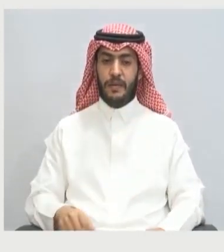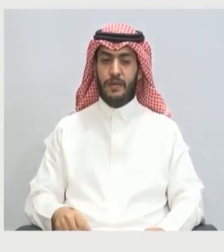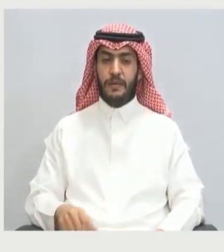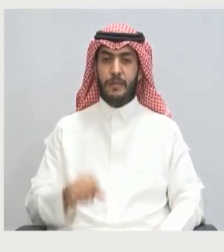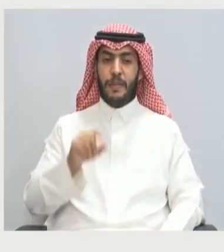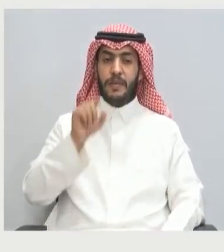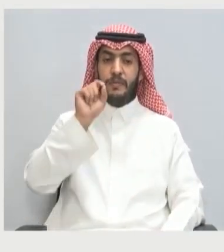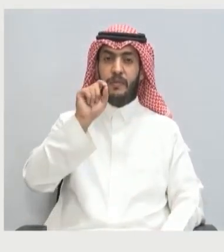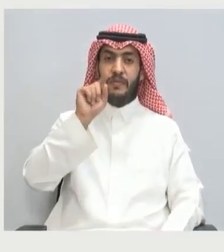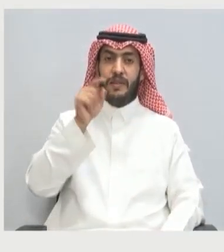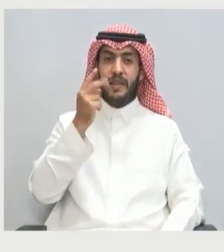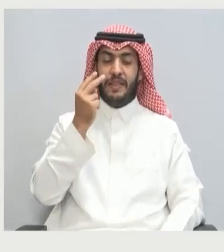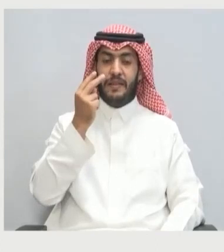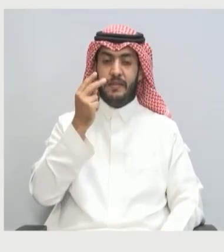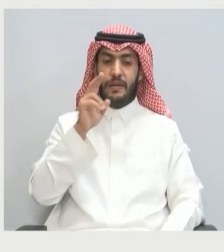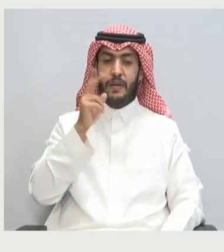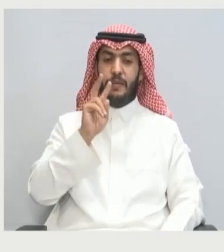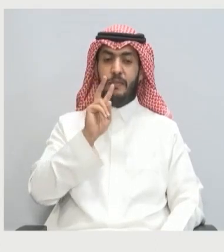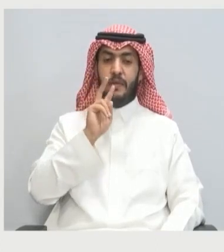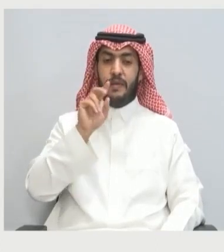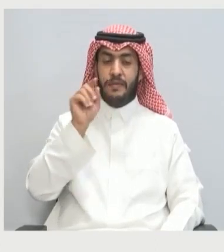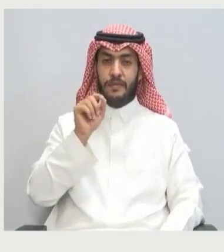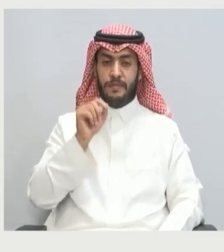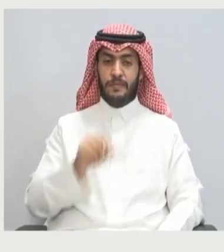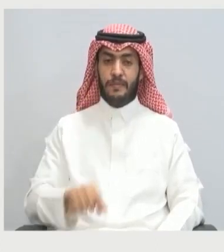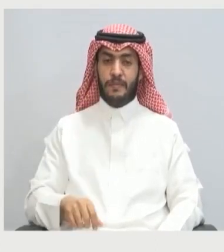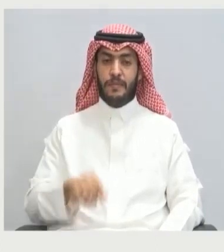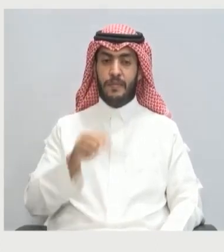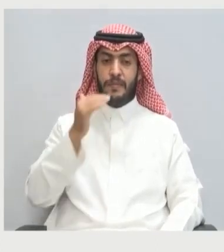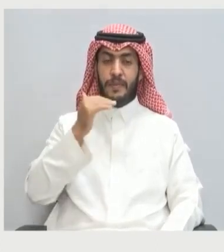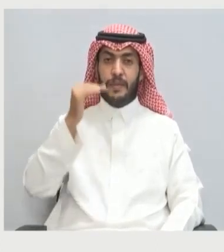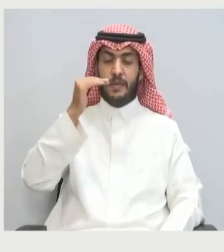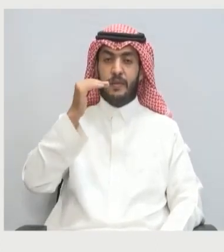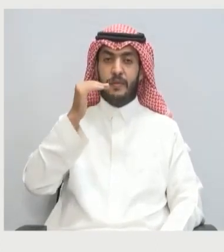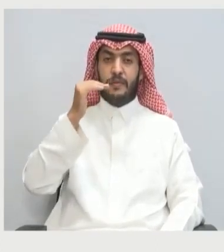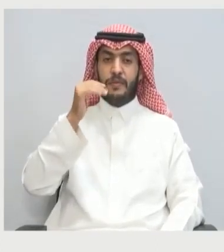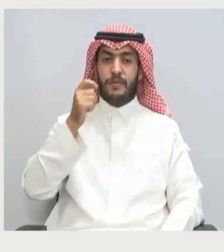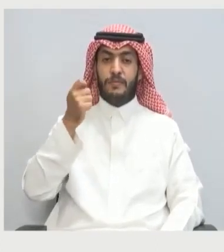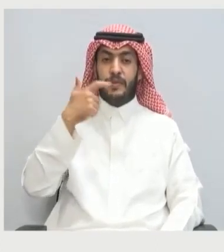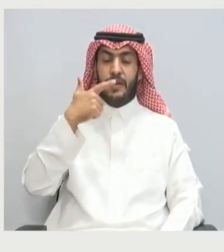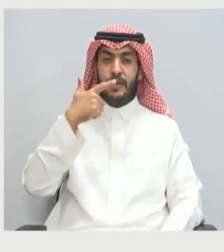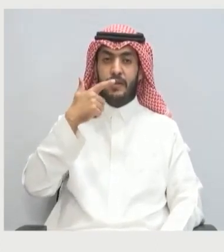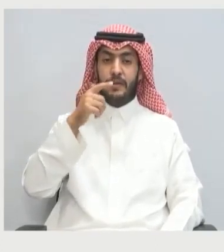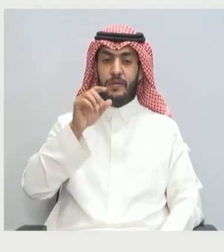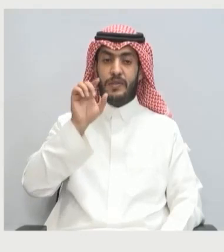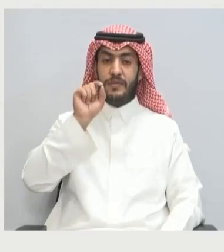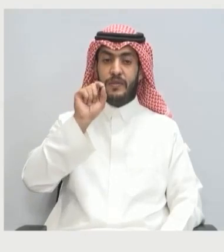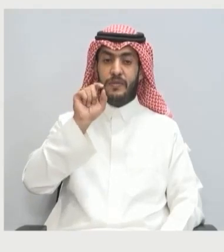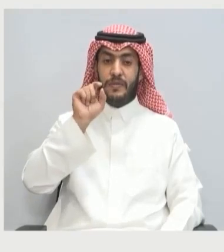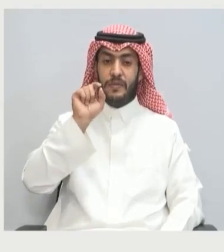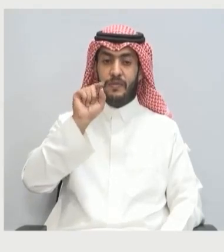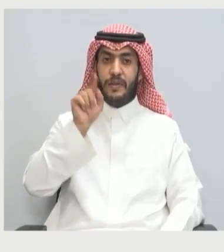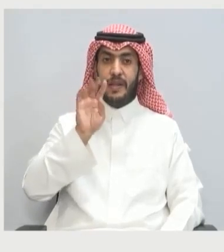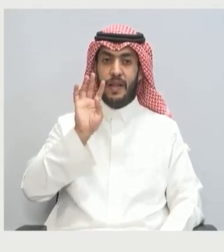صف او 200 من لاحظ عند السرعه 0.4 سيكون